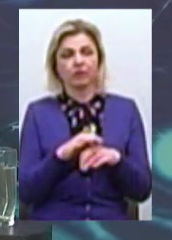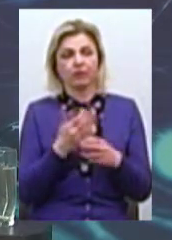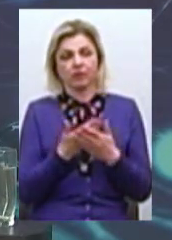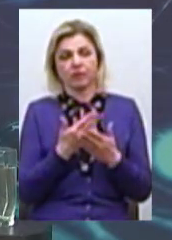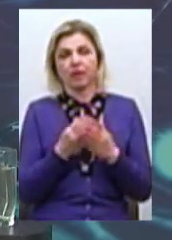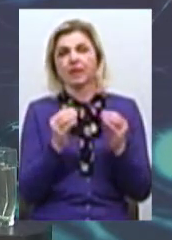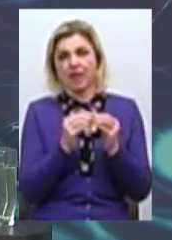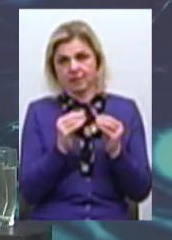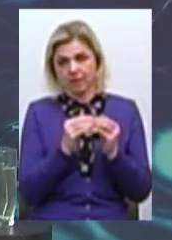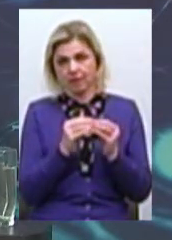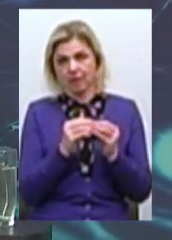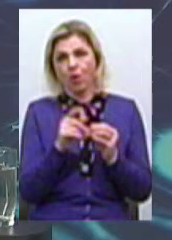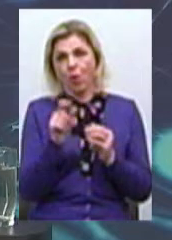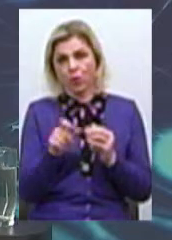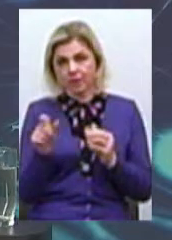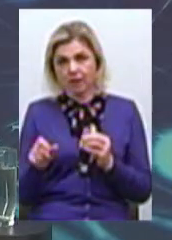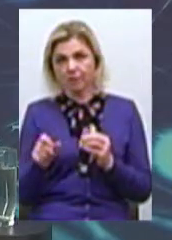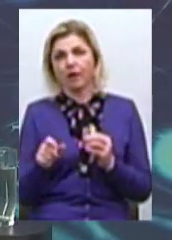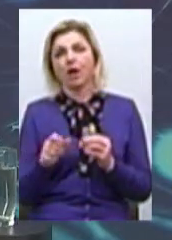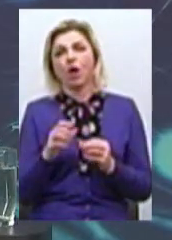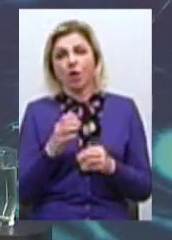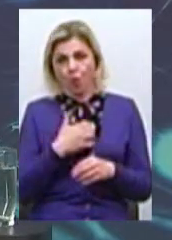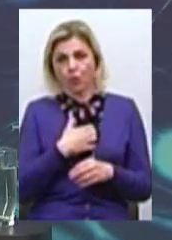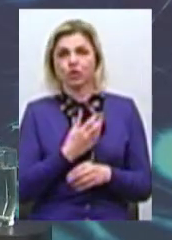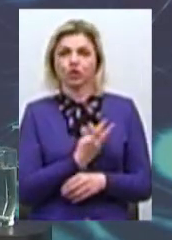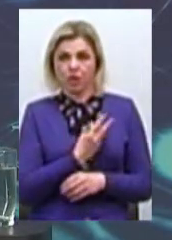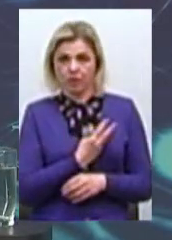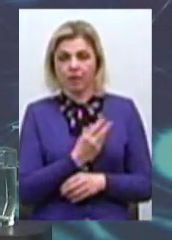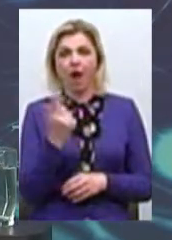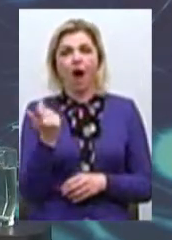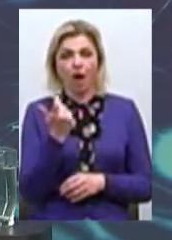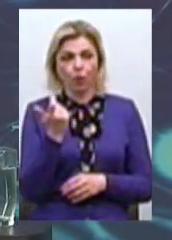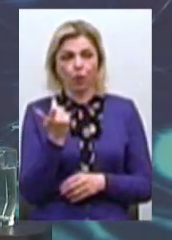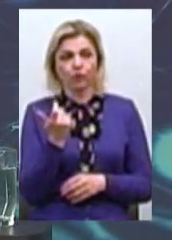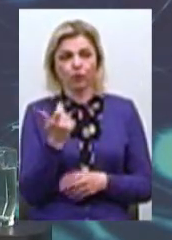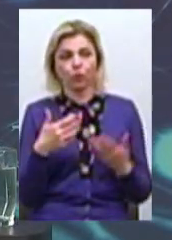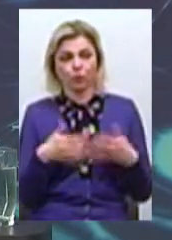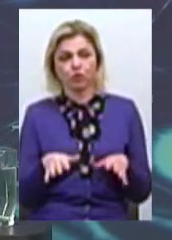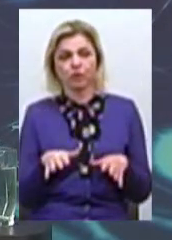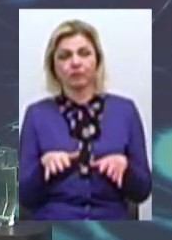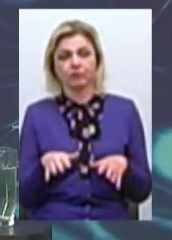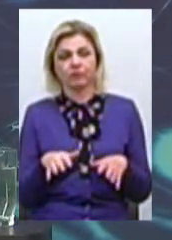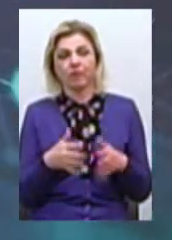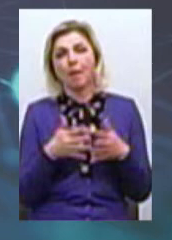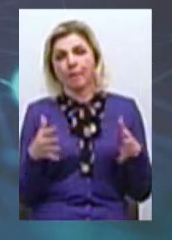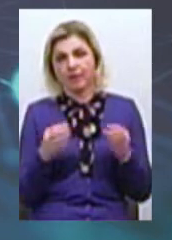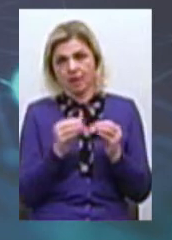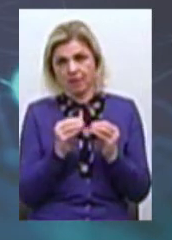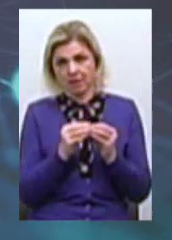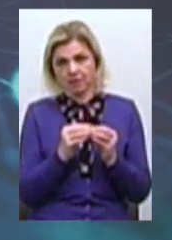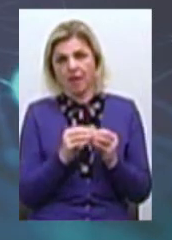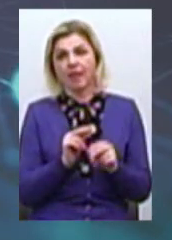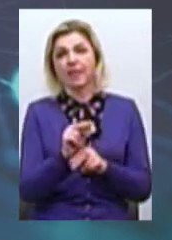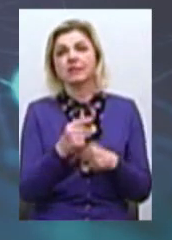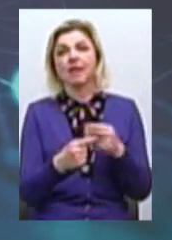десь 10 осіб, виявило бажання, Харков вже більше 10